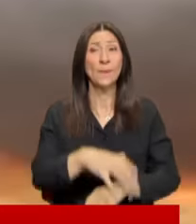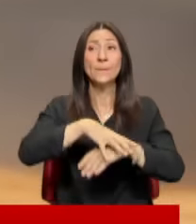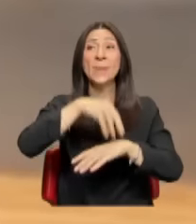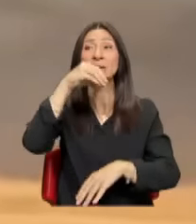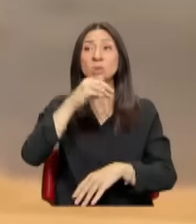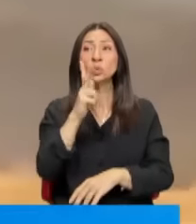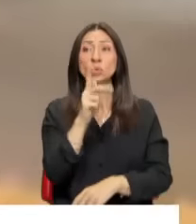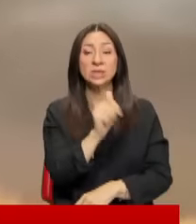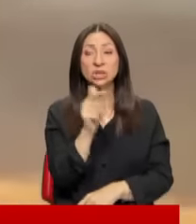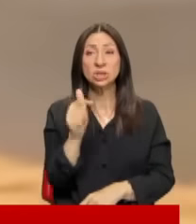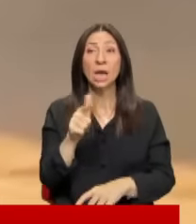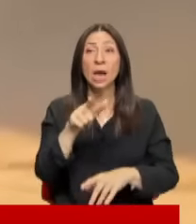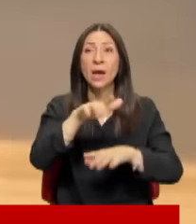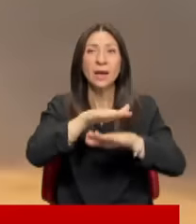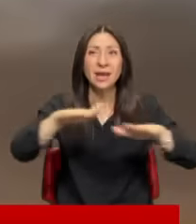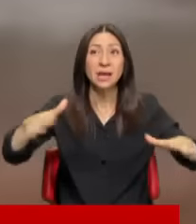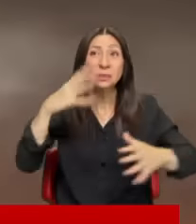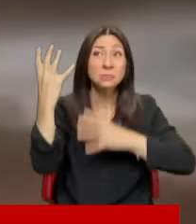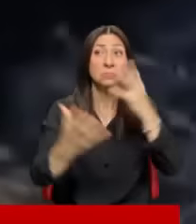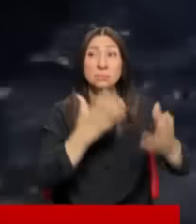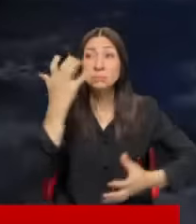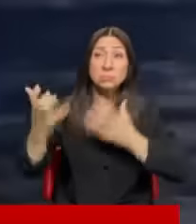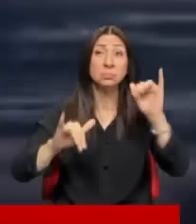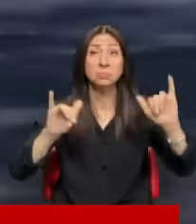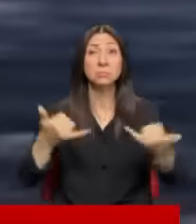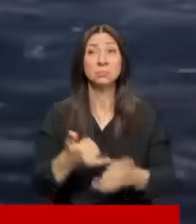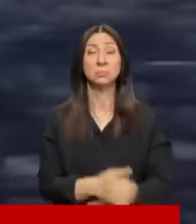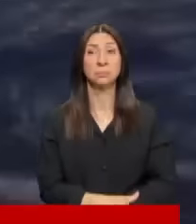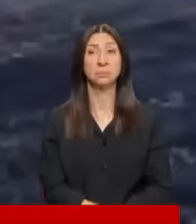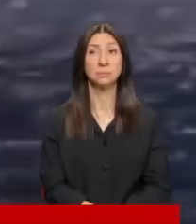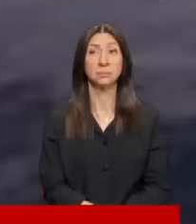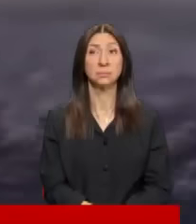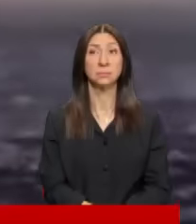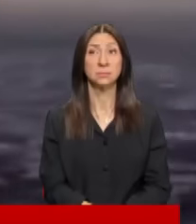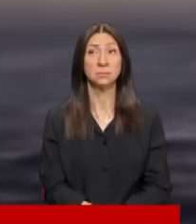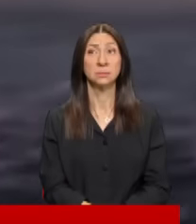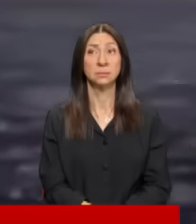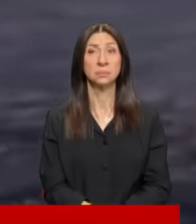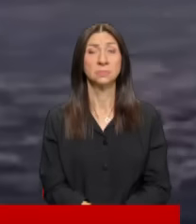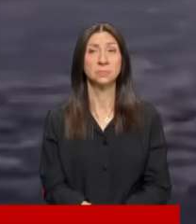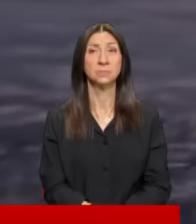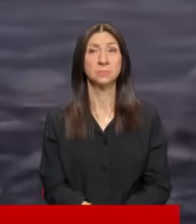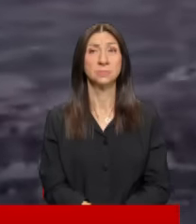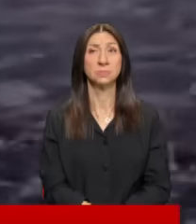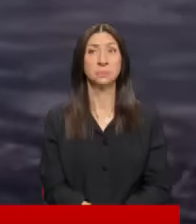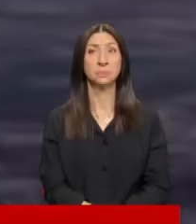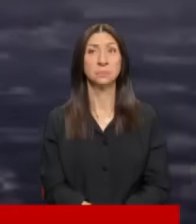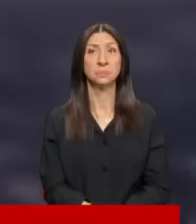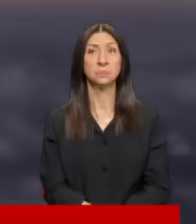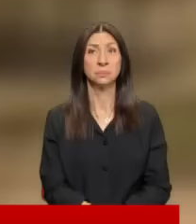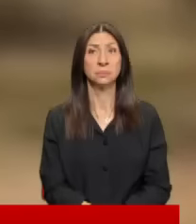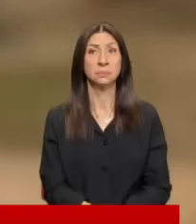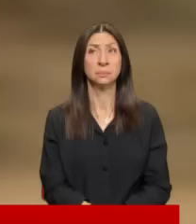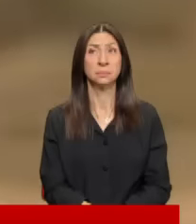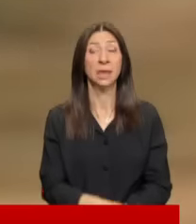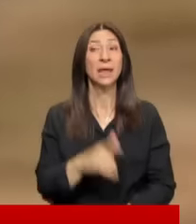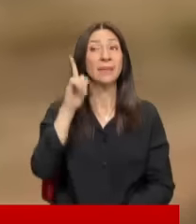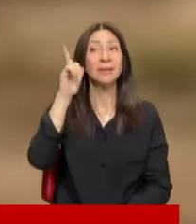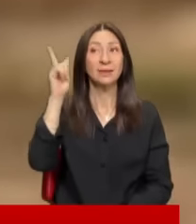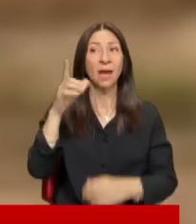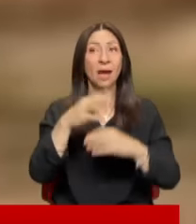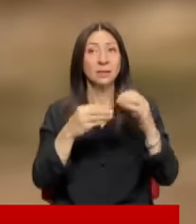Mardin'in 3 ilçesi de örtü yangınlarıyla mücadele etti. Söndür, söndür, hadi, hadi, hadi! Hadi Allahu Ekber!